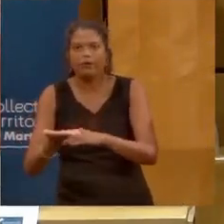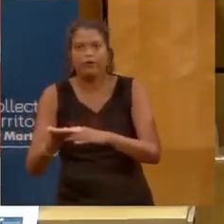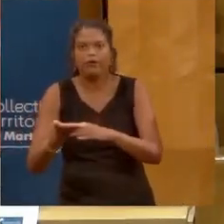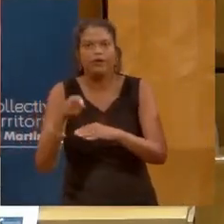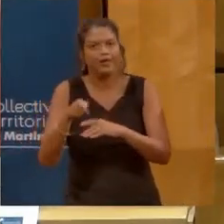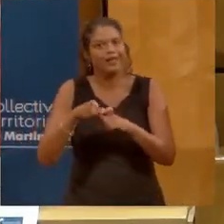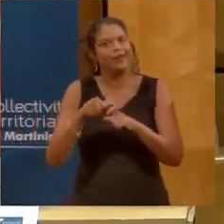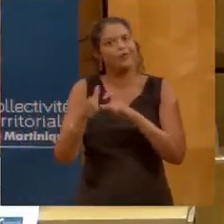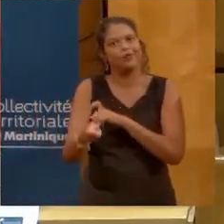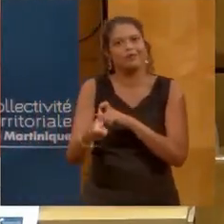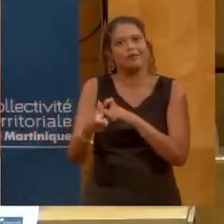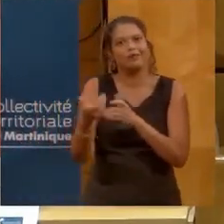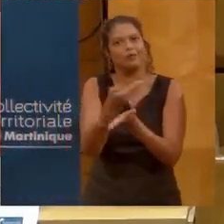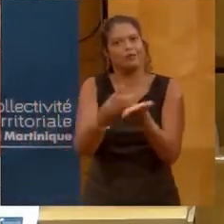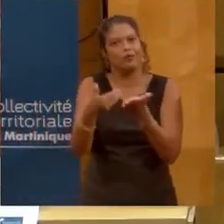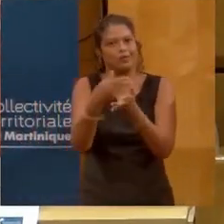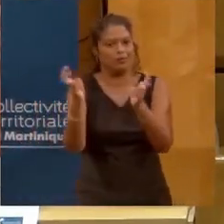recettes.